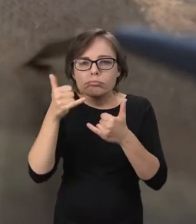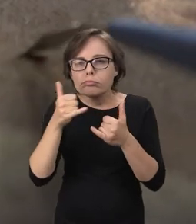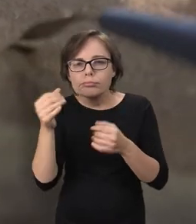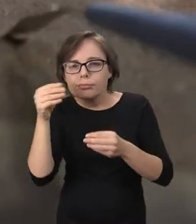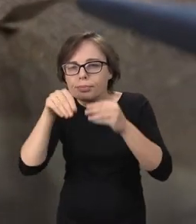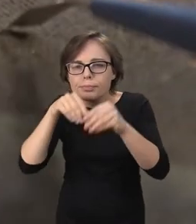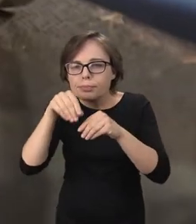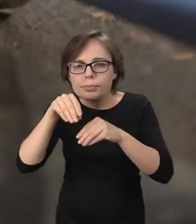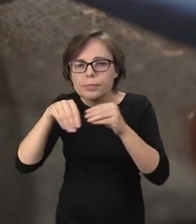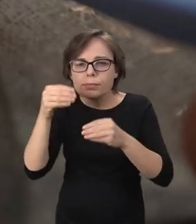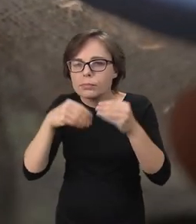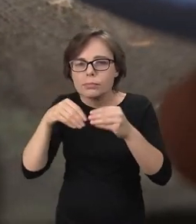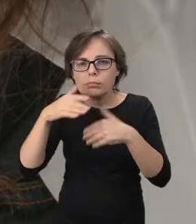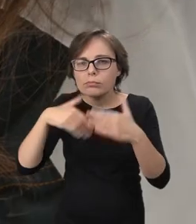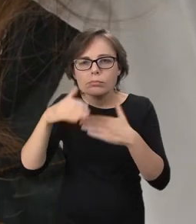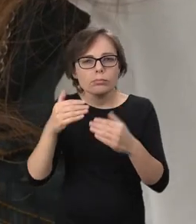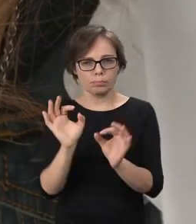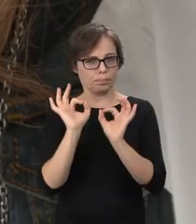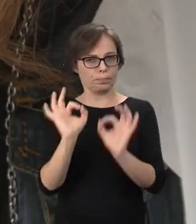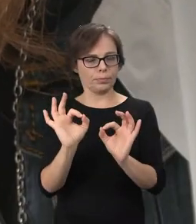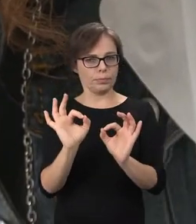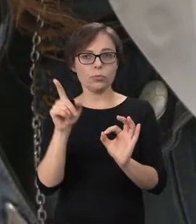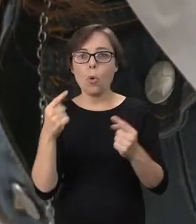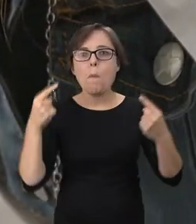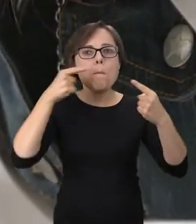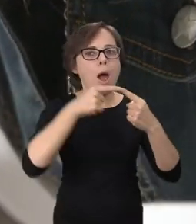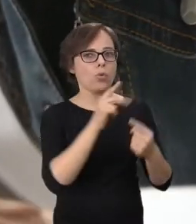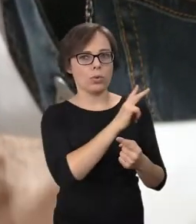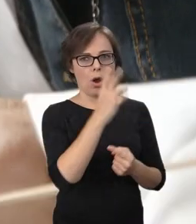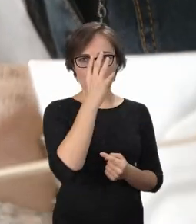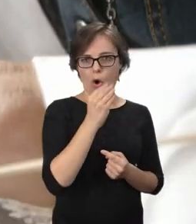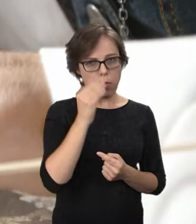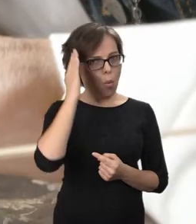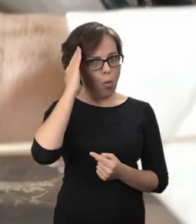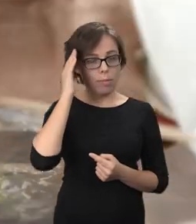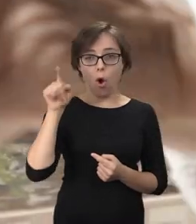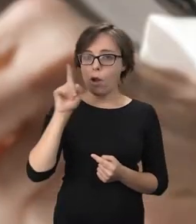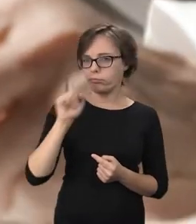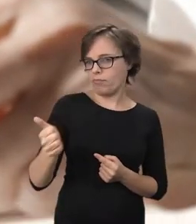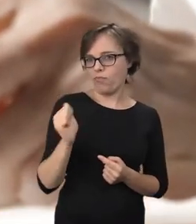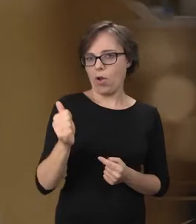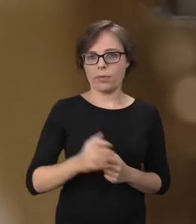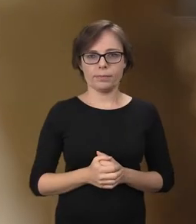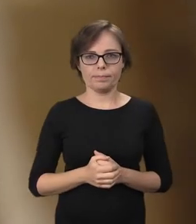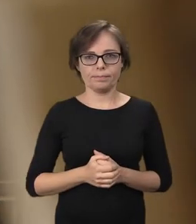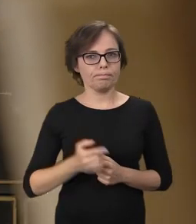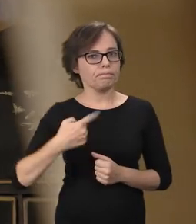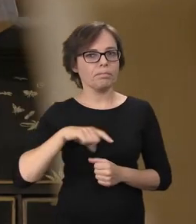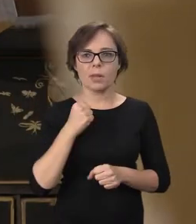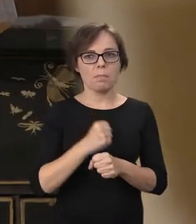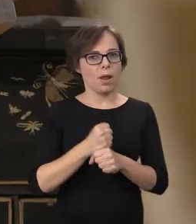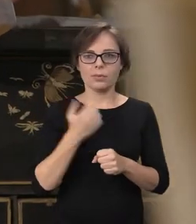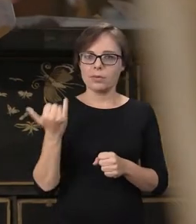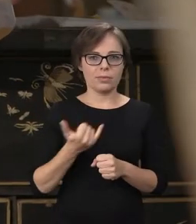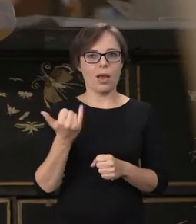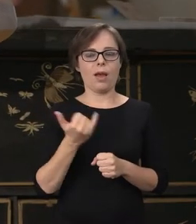formułę indywidualnie do każdego obrazu i po prostu jest w tym wybitnym specjalistą. Dzielimy się pracą.